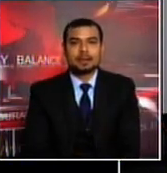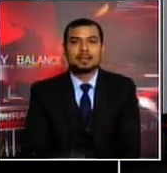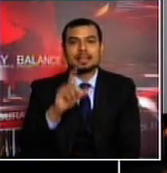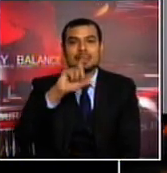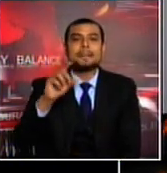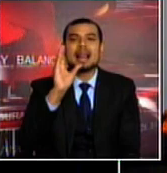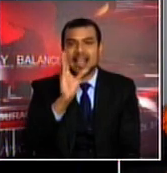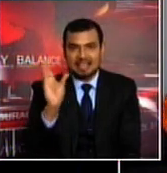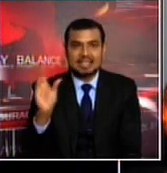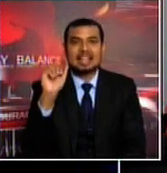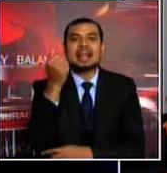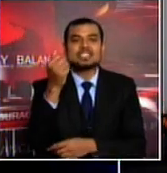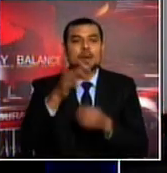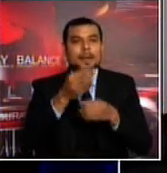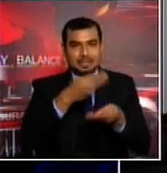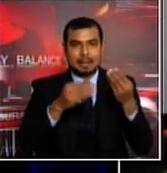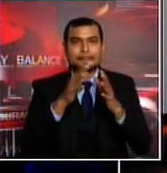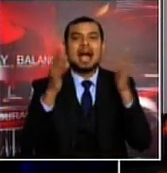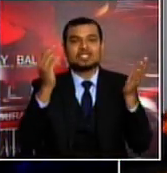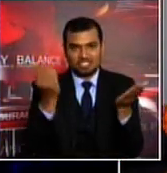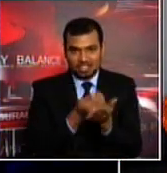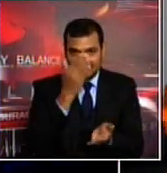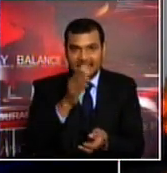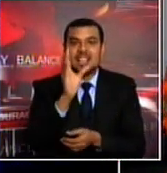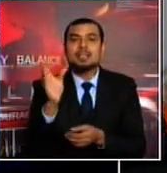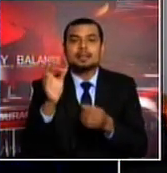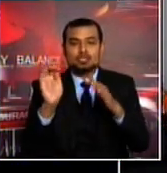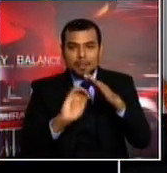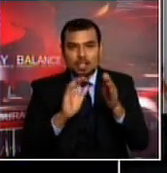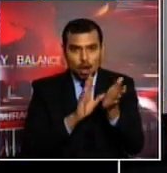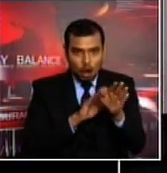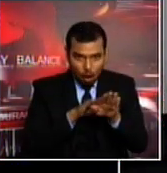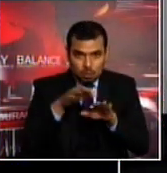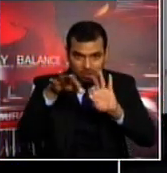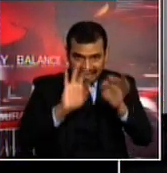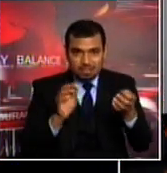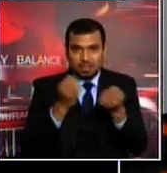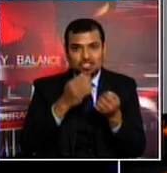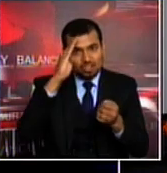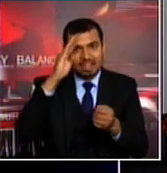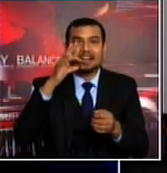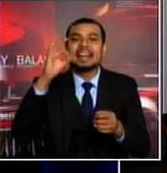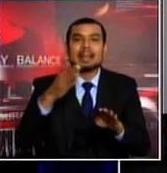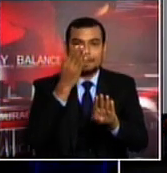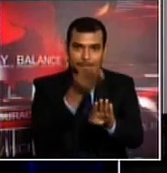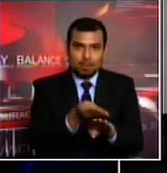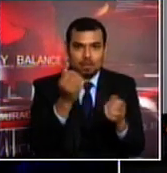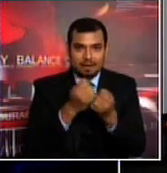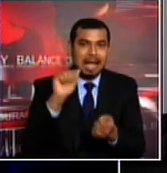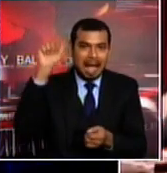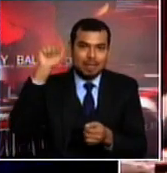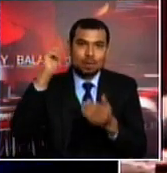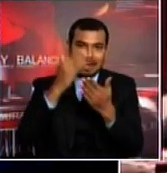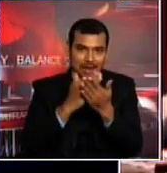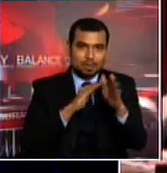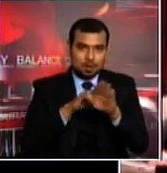नेपाल यातायात राष्ट्रिय व्यवसायी महासङ्घले यातायात समितिहरू खारेज गर्ने सरकारको निर्णयको विरोध गर्दै आन्दोलनका